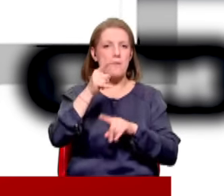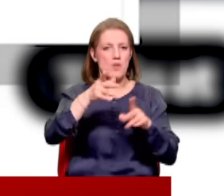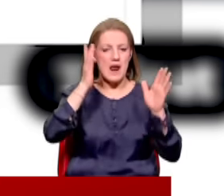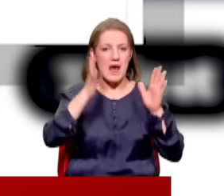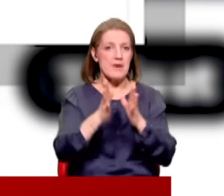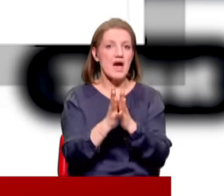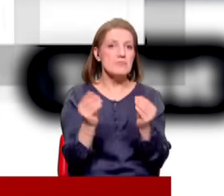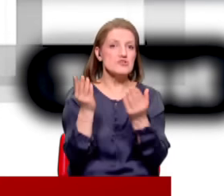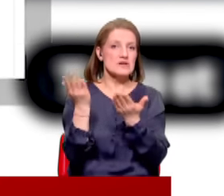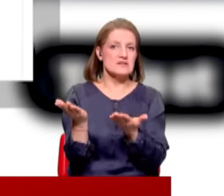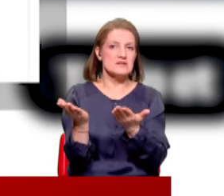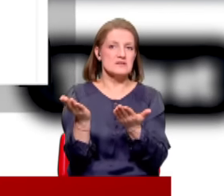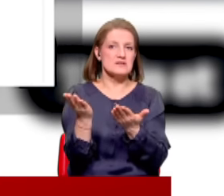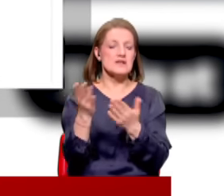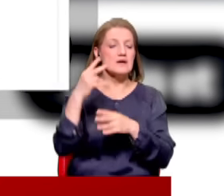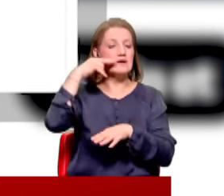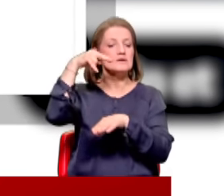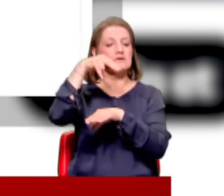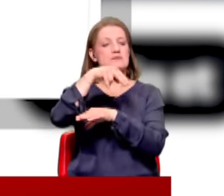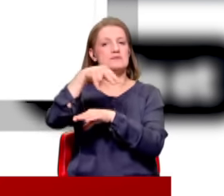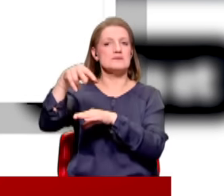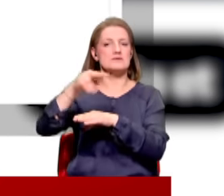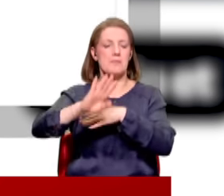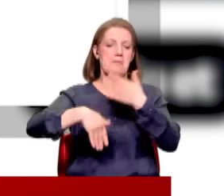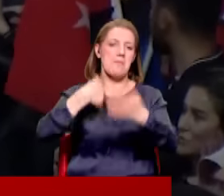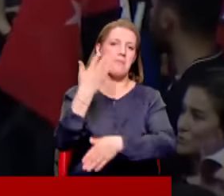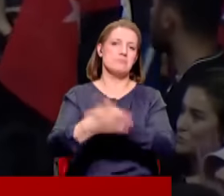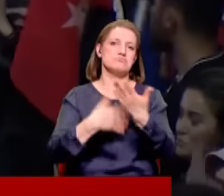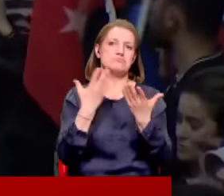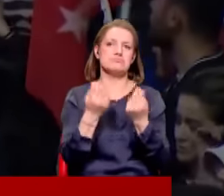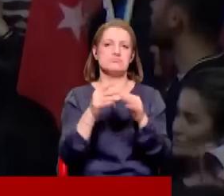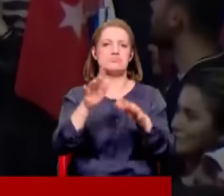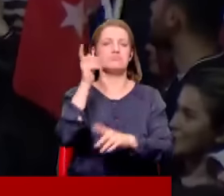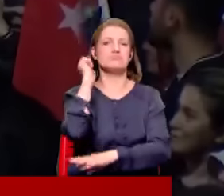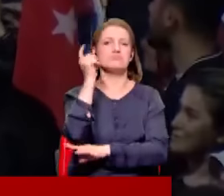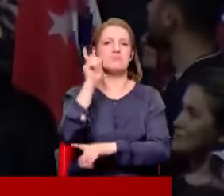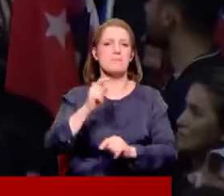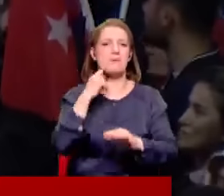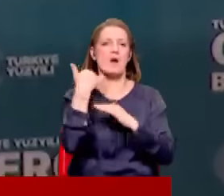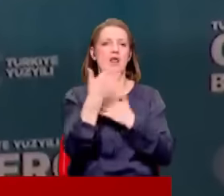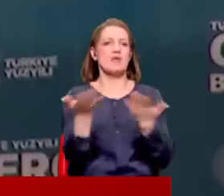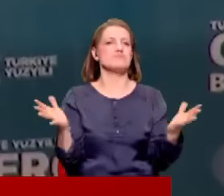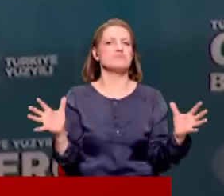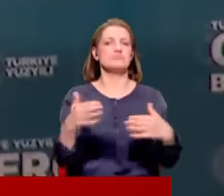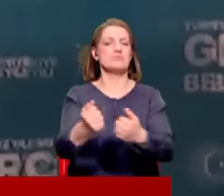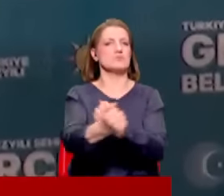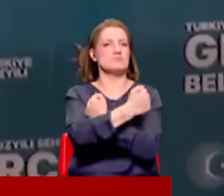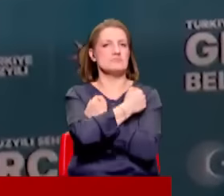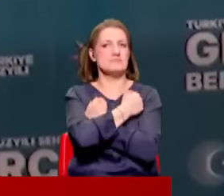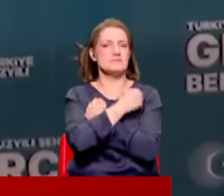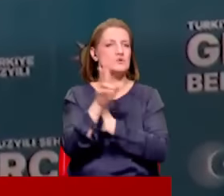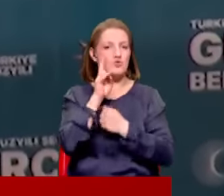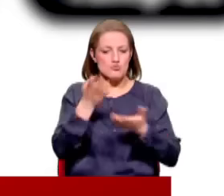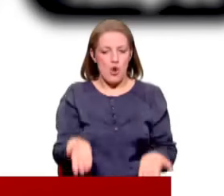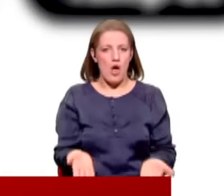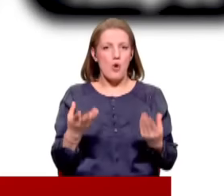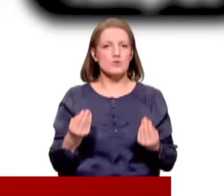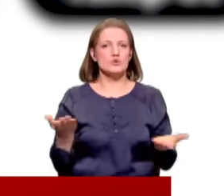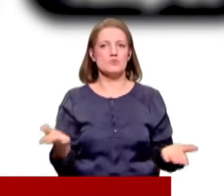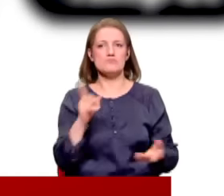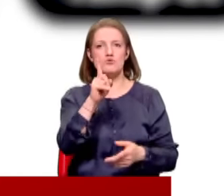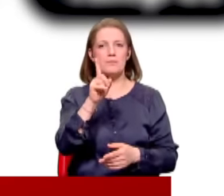rağmen kaybedeceksiniz. Tepeden bakanlar tepe taklak olurlar. Mitingler yaptım. Halkımla bütünleştim. Kucaklaştım. Netice böyle oldu.